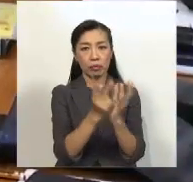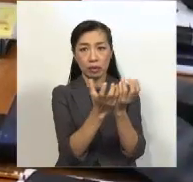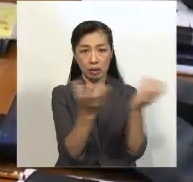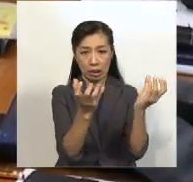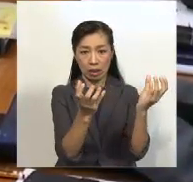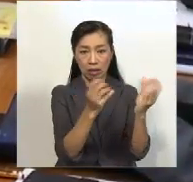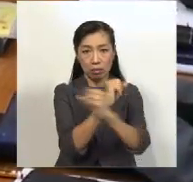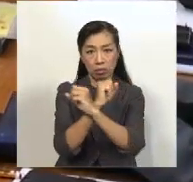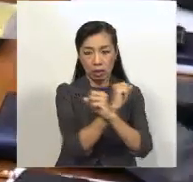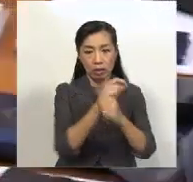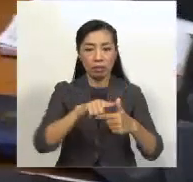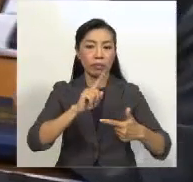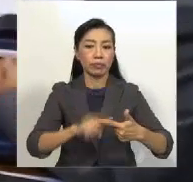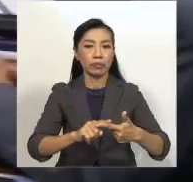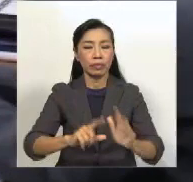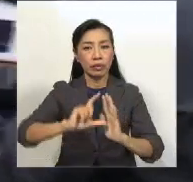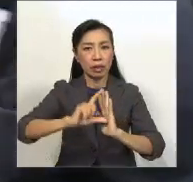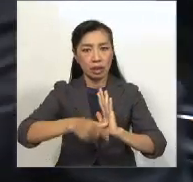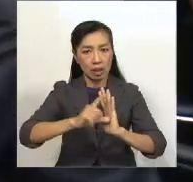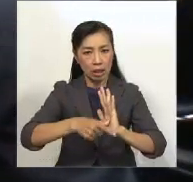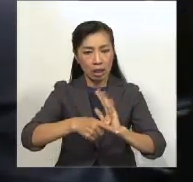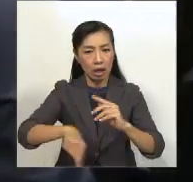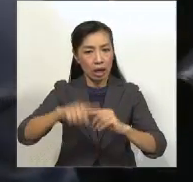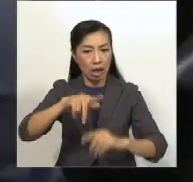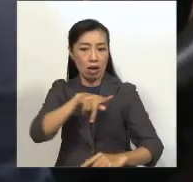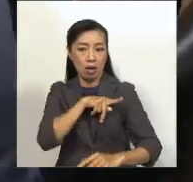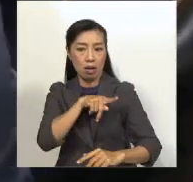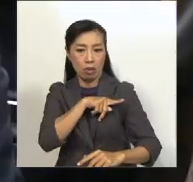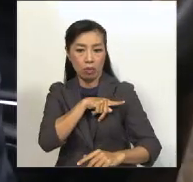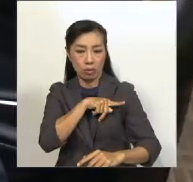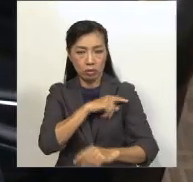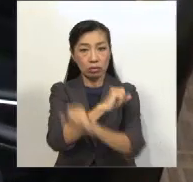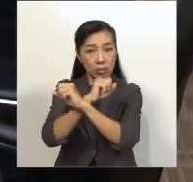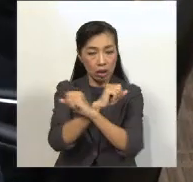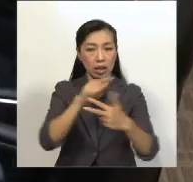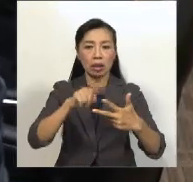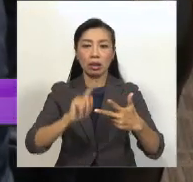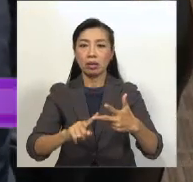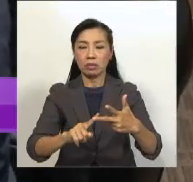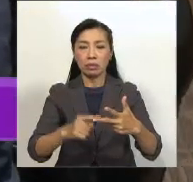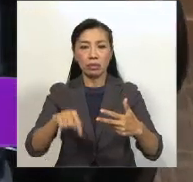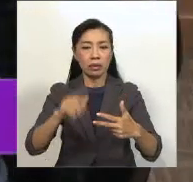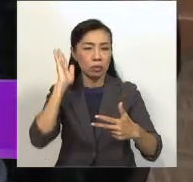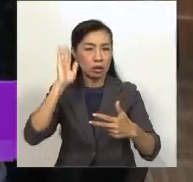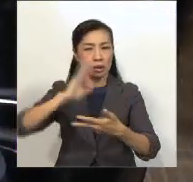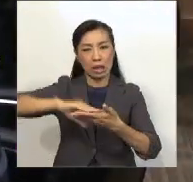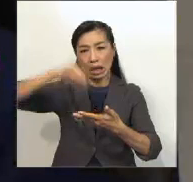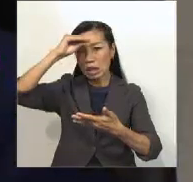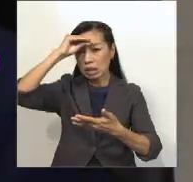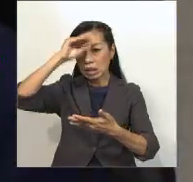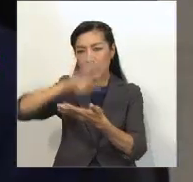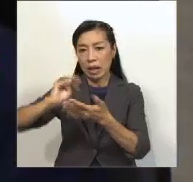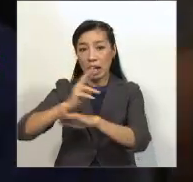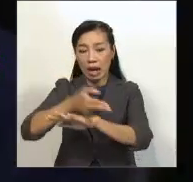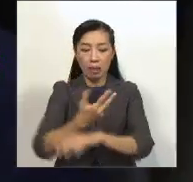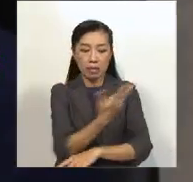รรมนูญไทยในไอเพชรทองเลขาธิการองค์กรปกป้องพระพุทธศาสนาเพื่อสันติภาพและนายพานุพงษ์ชูรักษ์นักศึกษามหาวิทยาลั